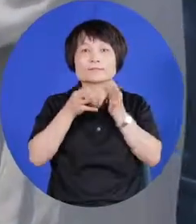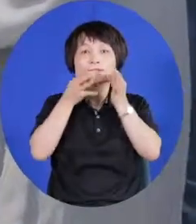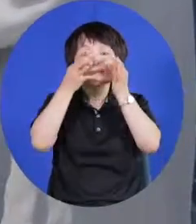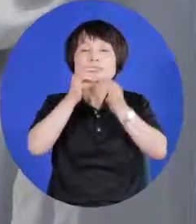말했습니다